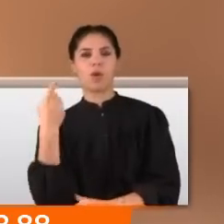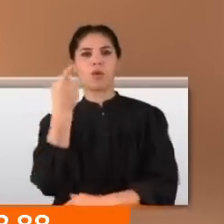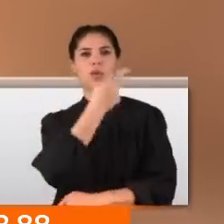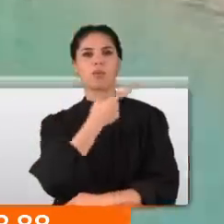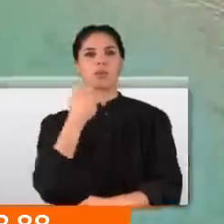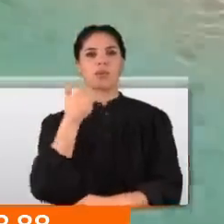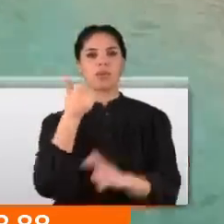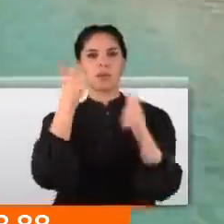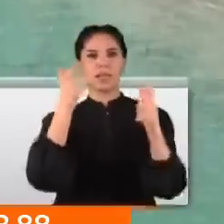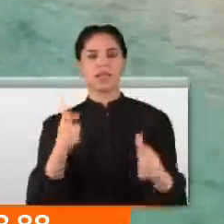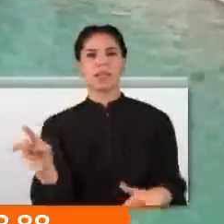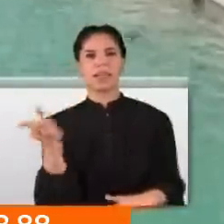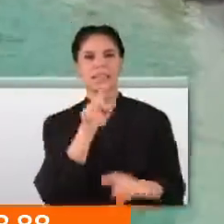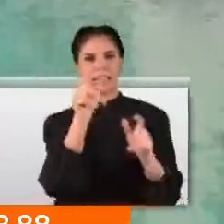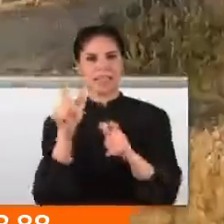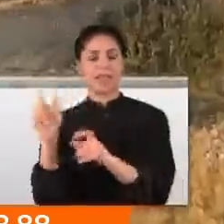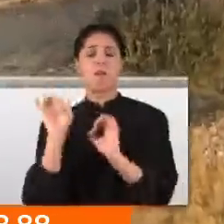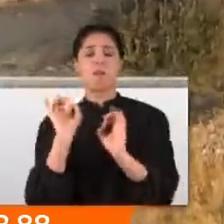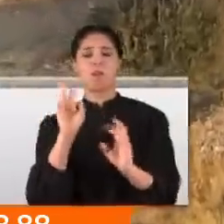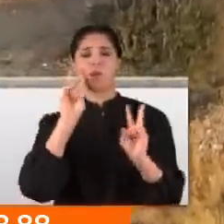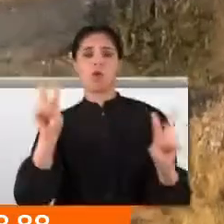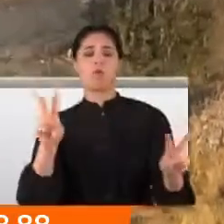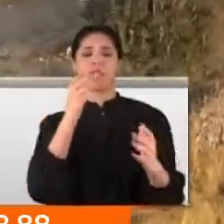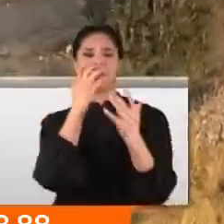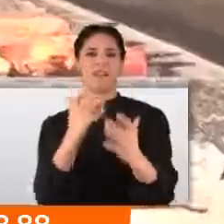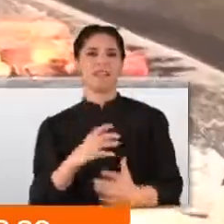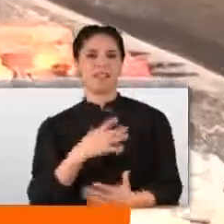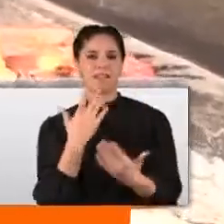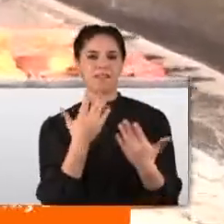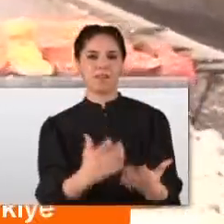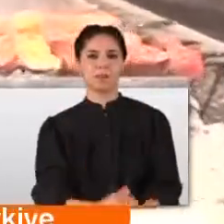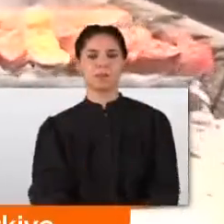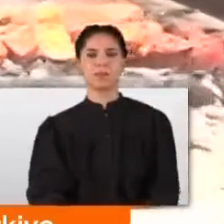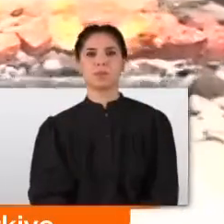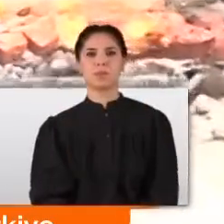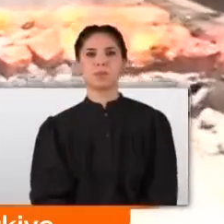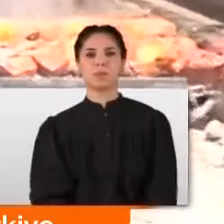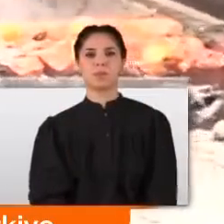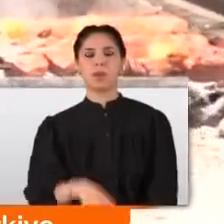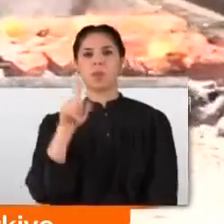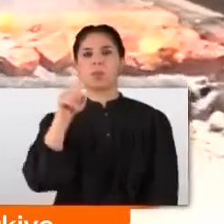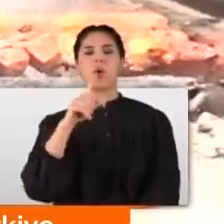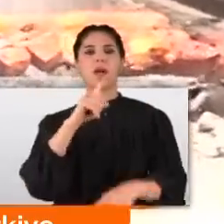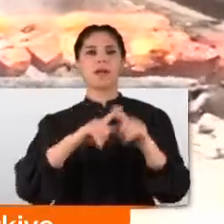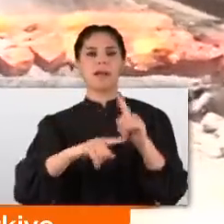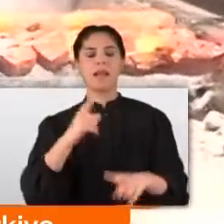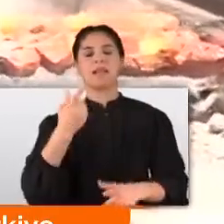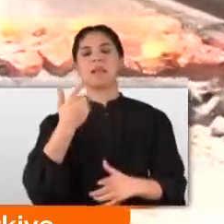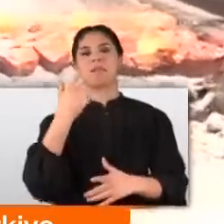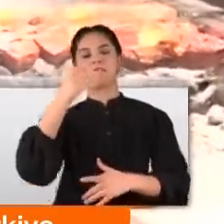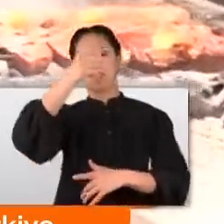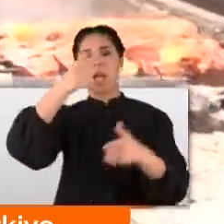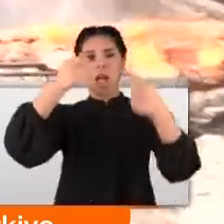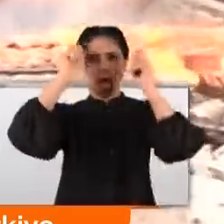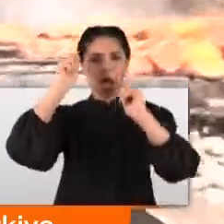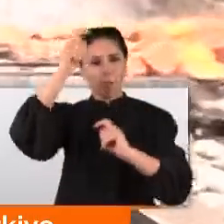başlığıyla tanıttı. Her iki kentinde mutlaka görülmesini tavsiye etti. Kalelerimiz, hamamlarımız, müzelerimiz, savaş müzelerimiz ve